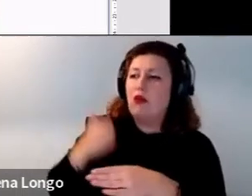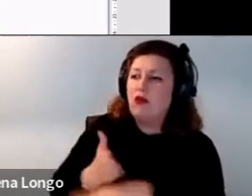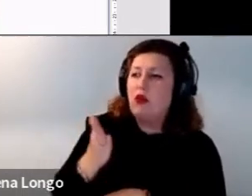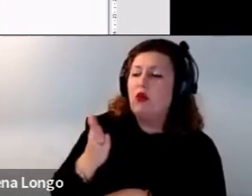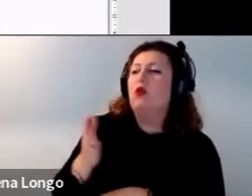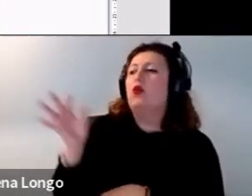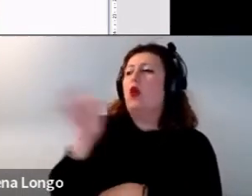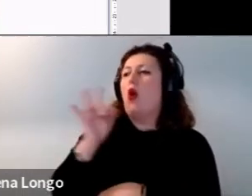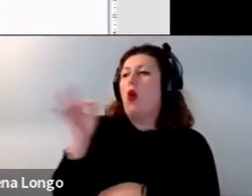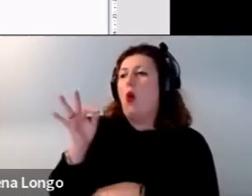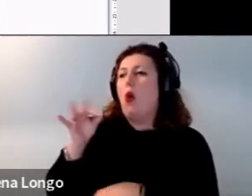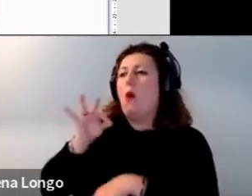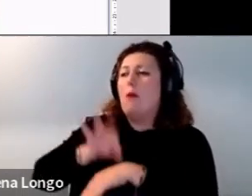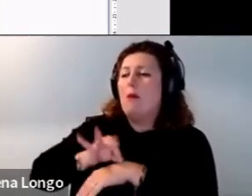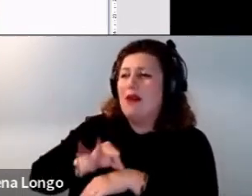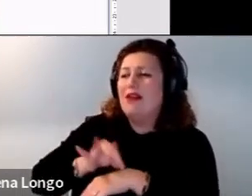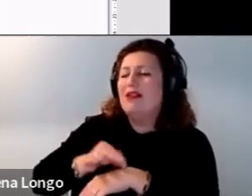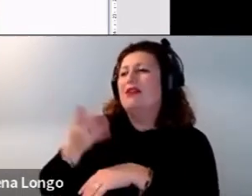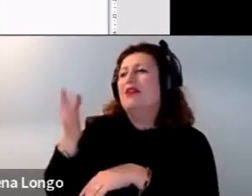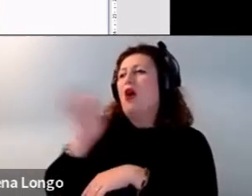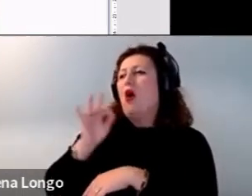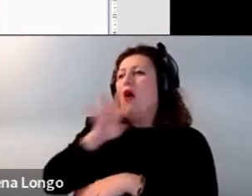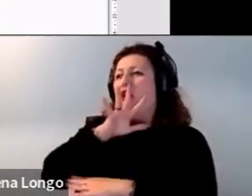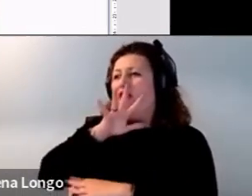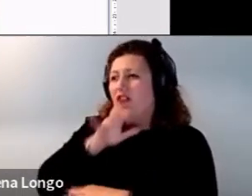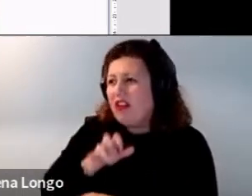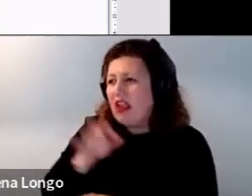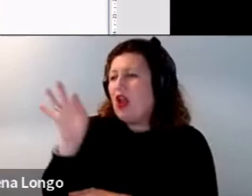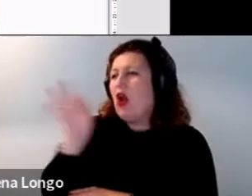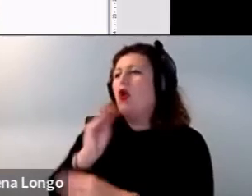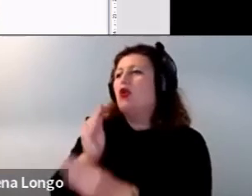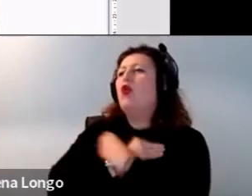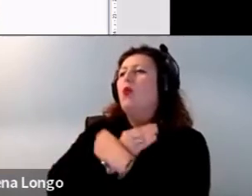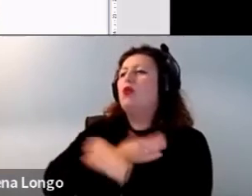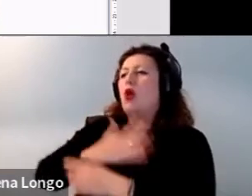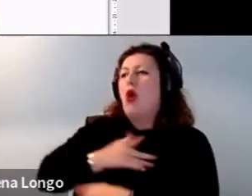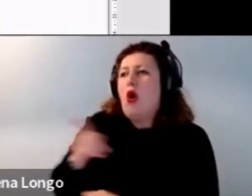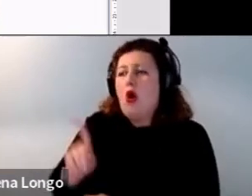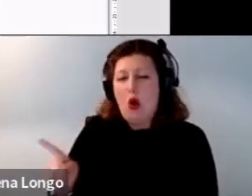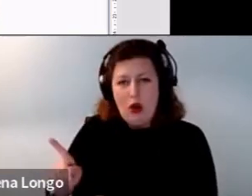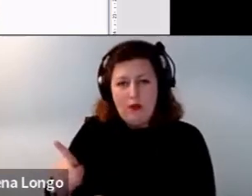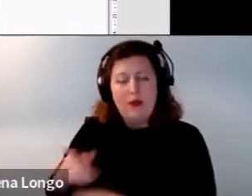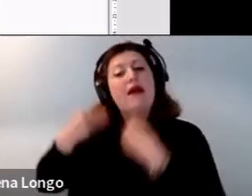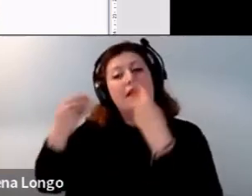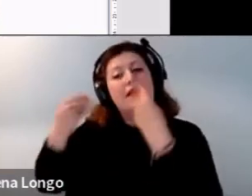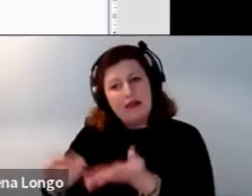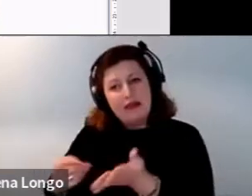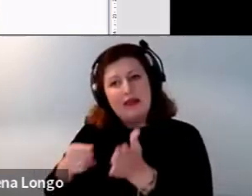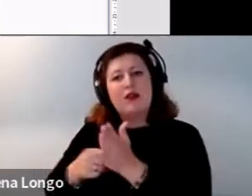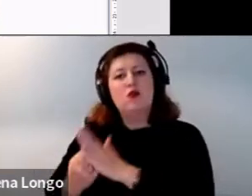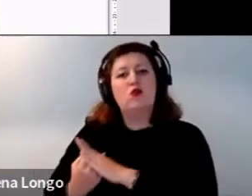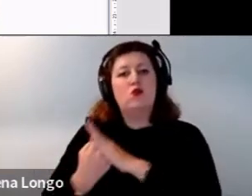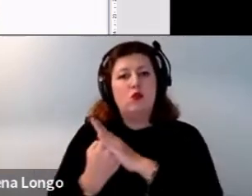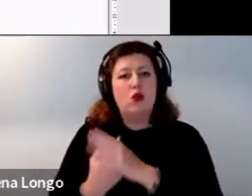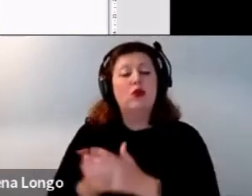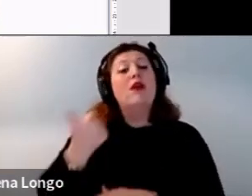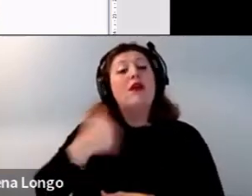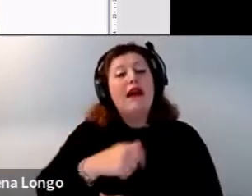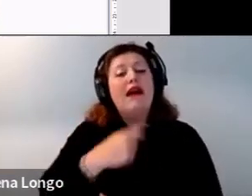malattia, invalidità, vecchiaia, disoccupazione involontaria. Infine, gli inabili ed i minorati hanno